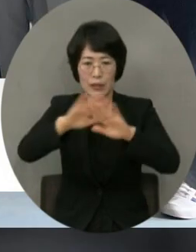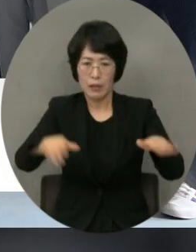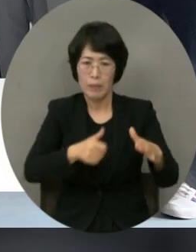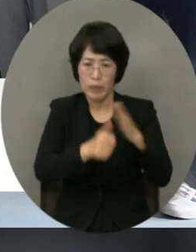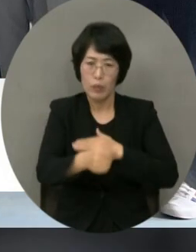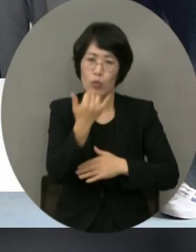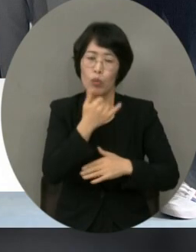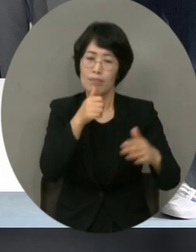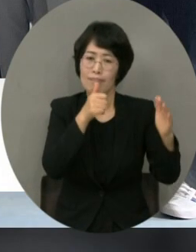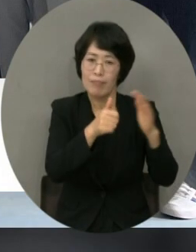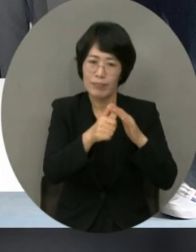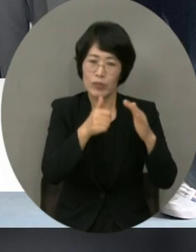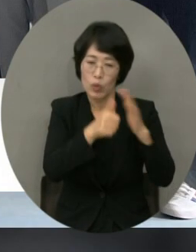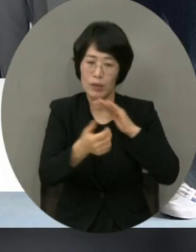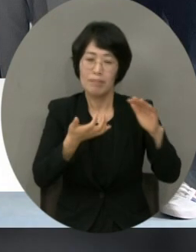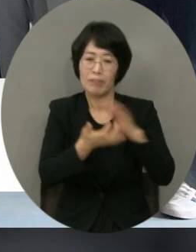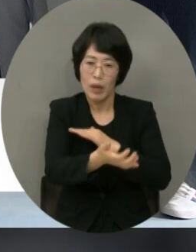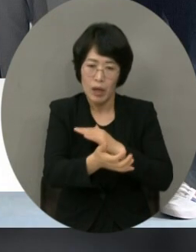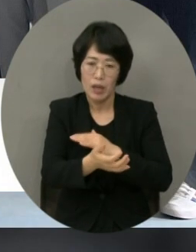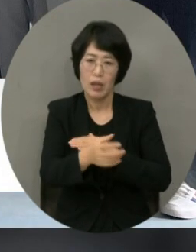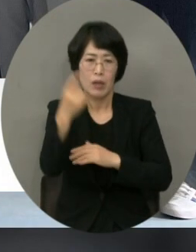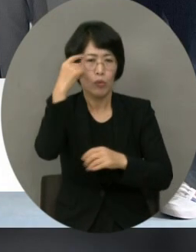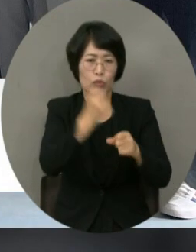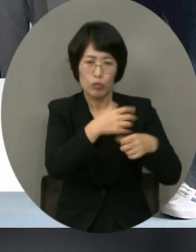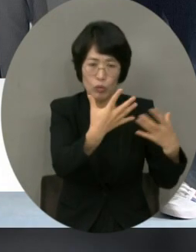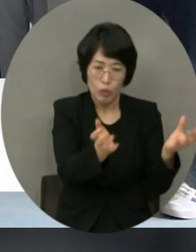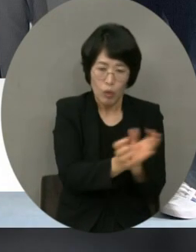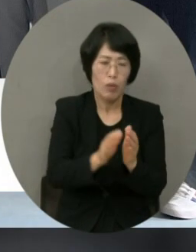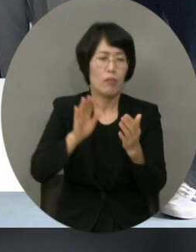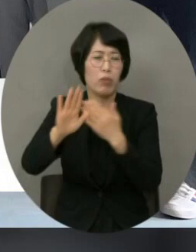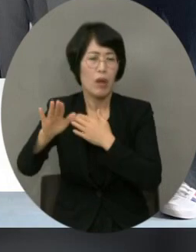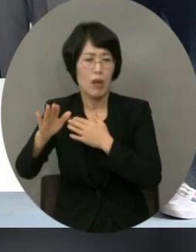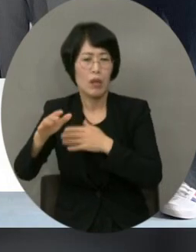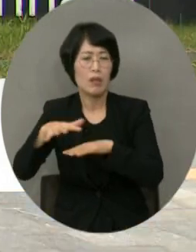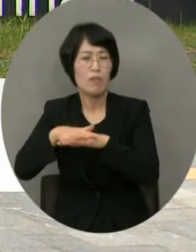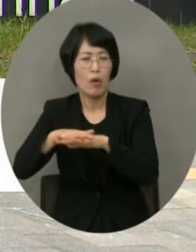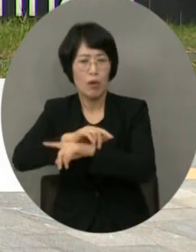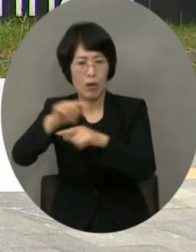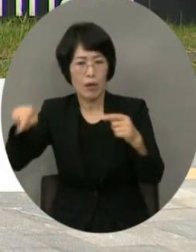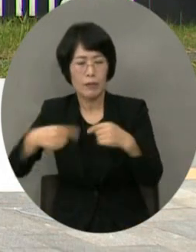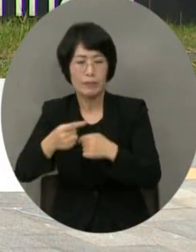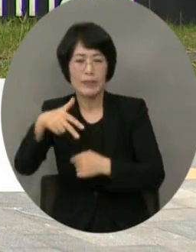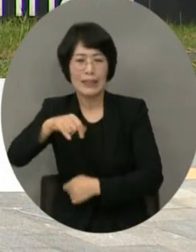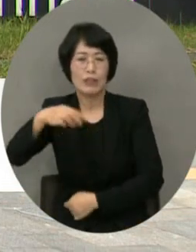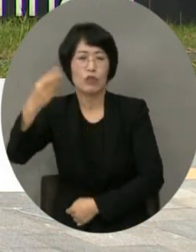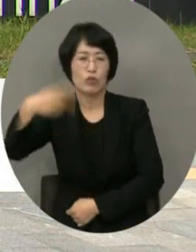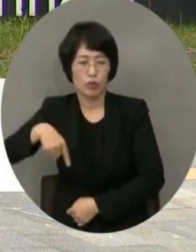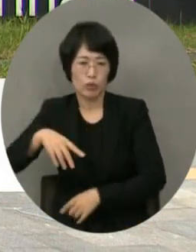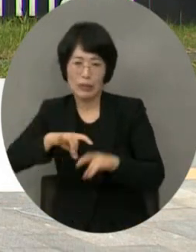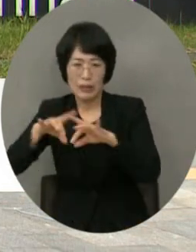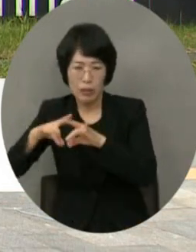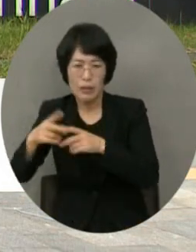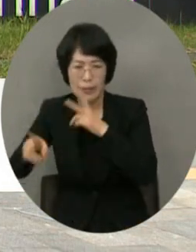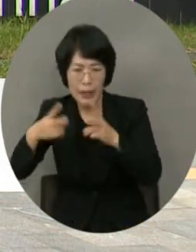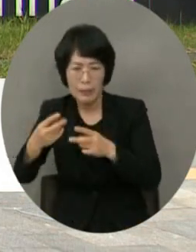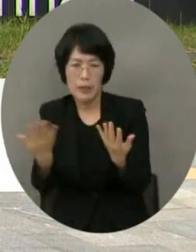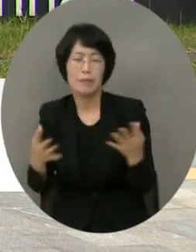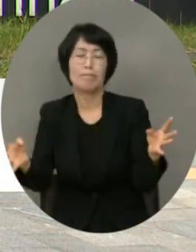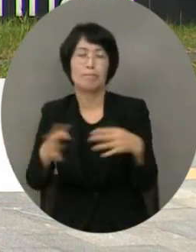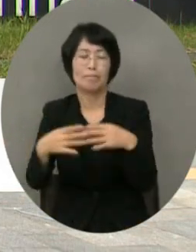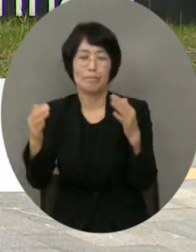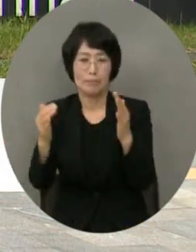독일을 방문해 프라운 호포 연구소와 미래 전력망 구축을 위한 직류 산업 공동 연구 업무 협약을